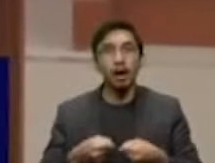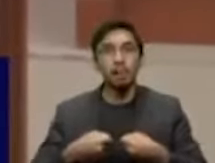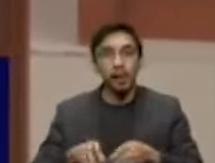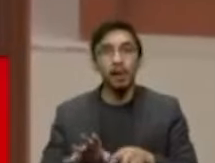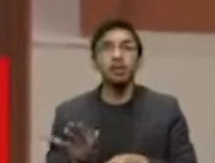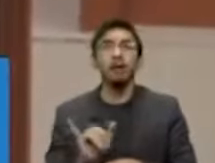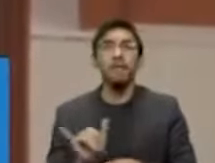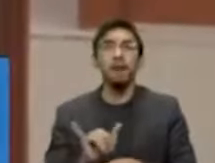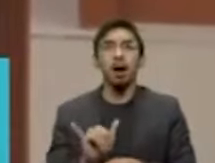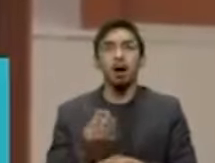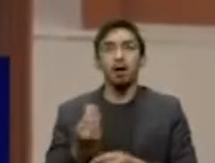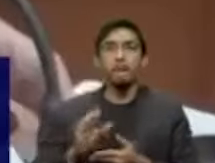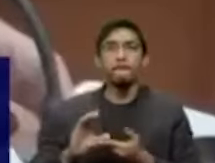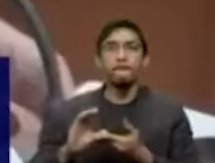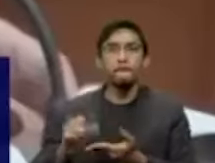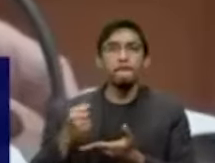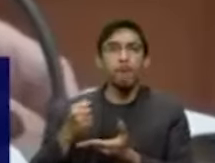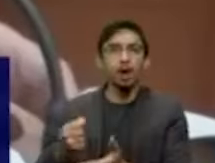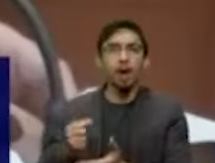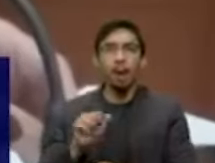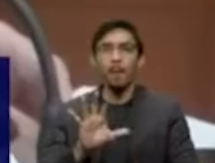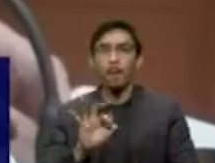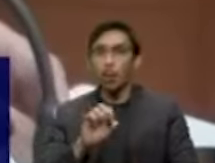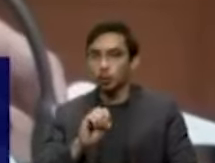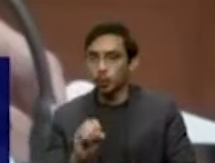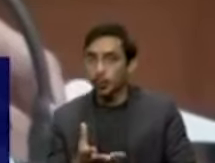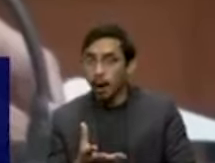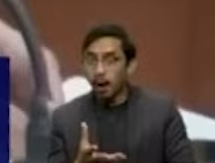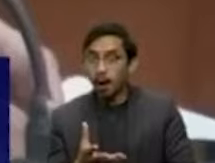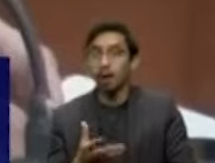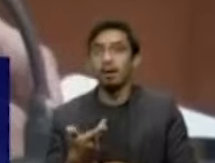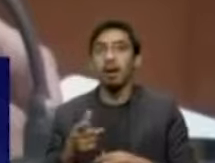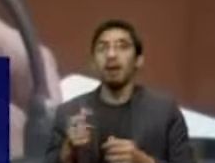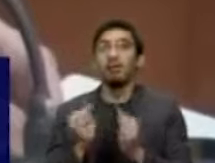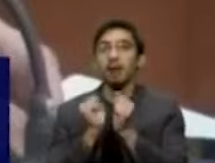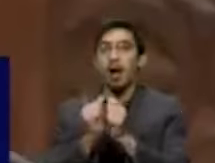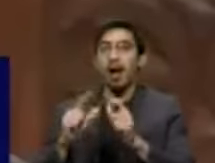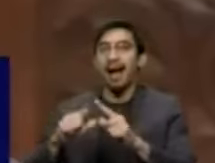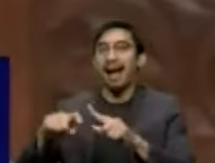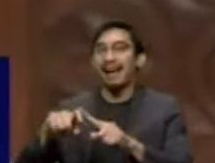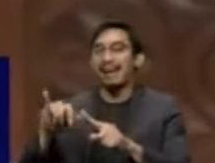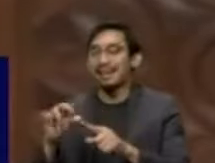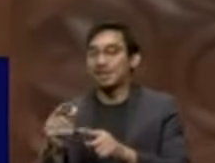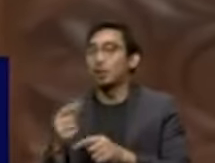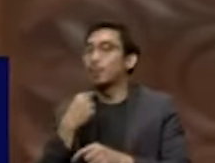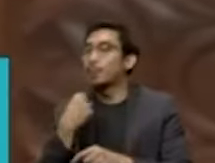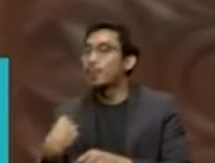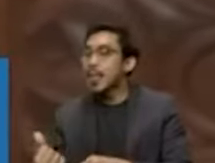pengedar karena memberikan modal 50 juta rupiah kepada terdakwa Akri untuk membeli sabu.